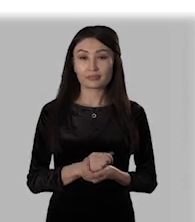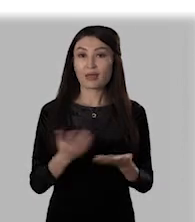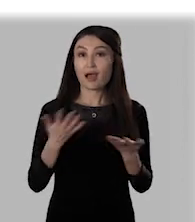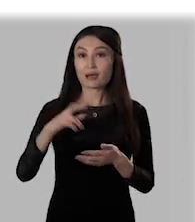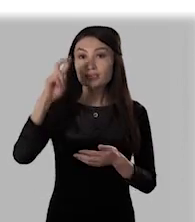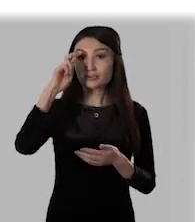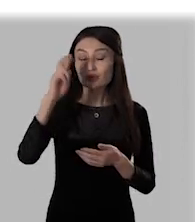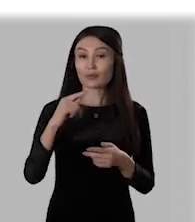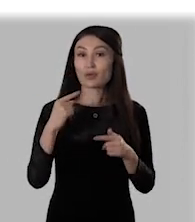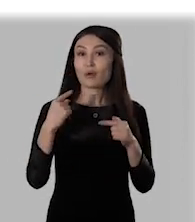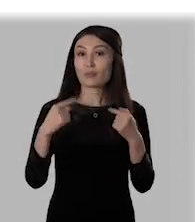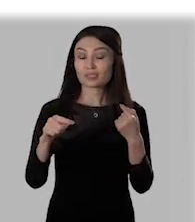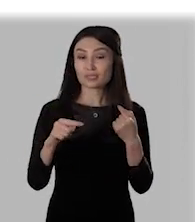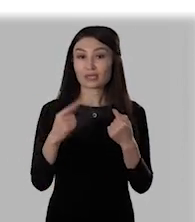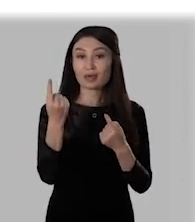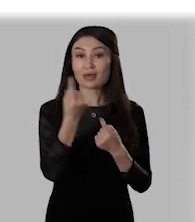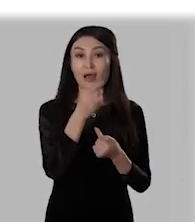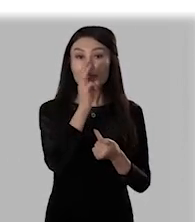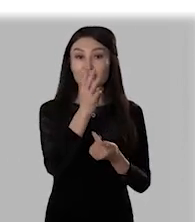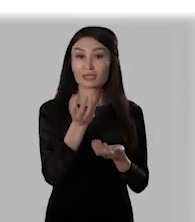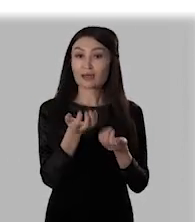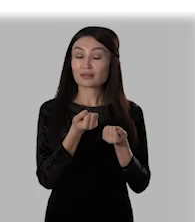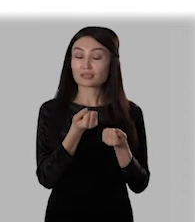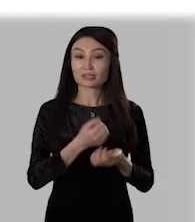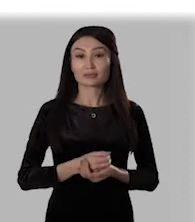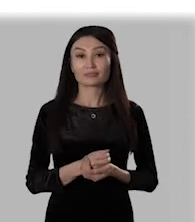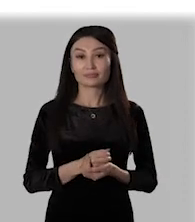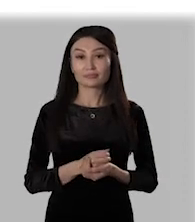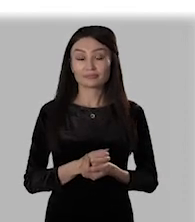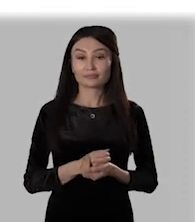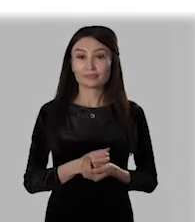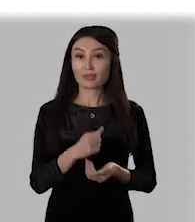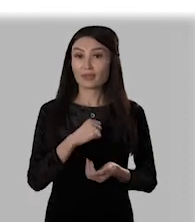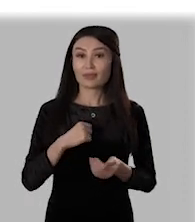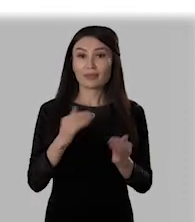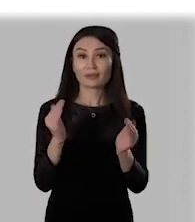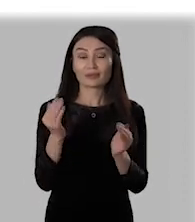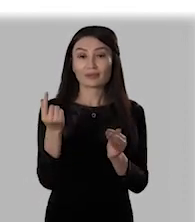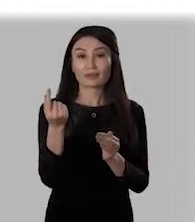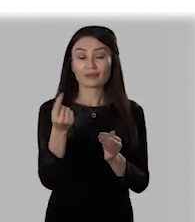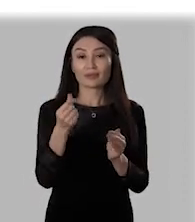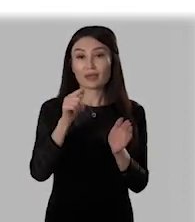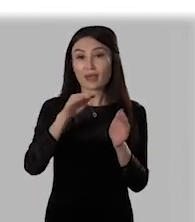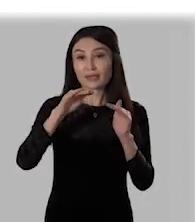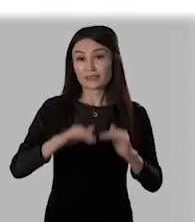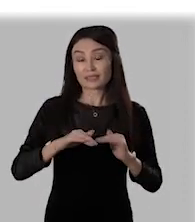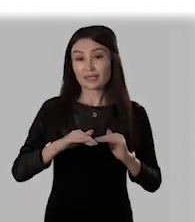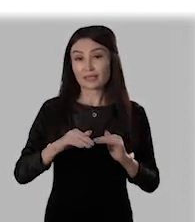Кайсы өлкөдө башкалардан аз айлык алышат? Эң кичинекей мамычаны издейбиз.